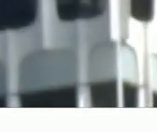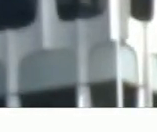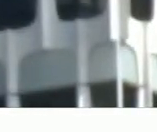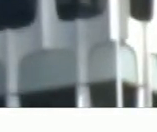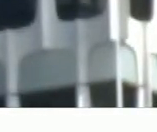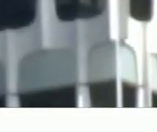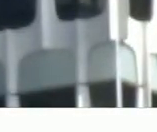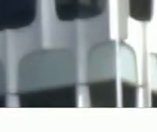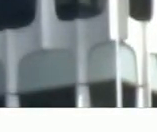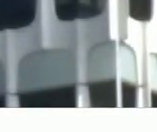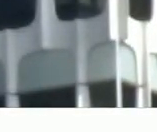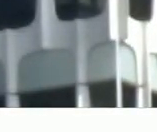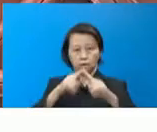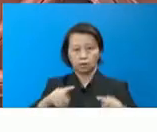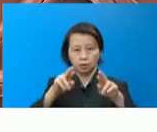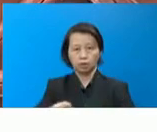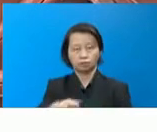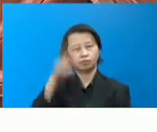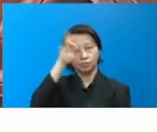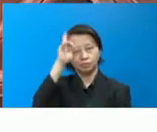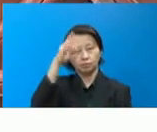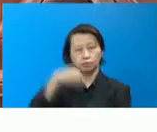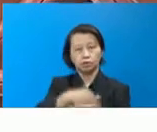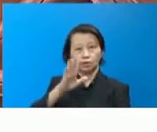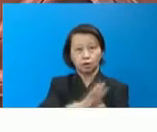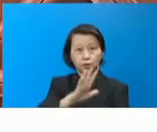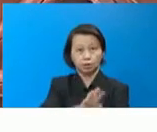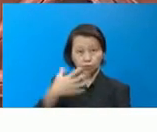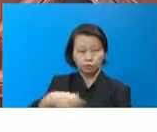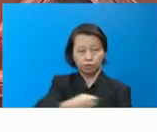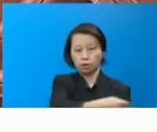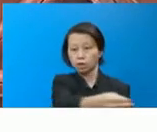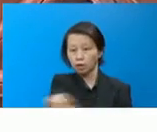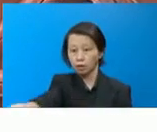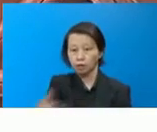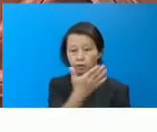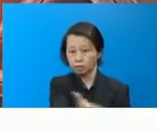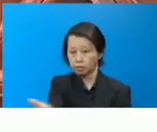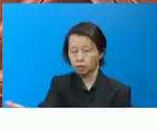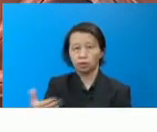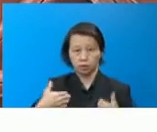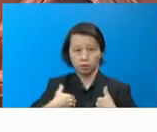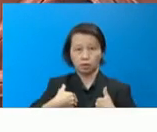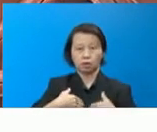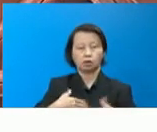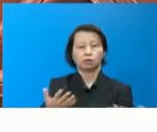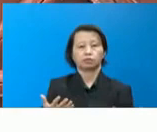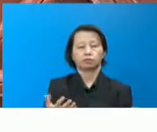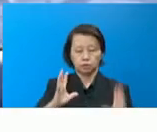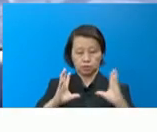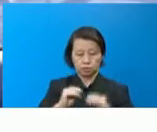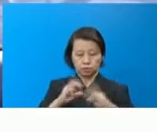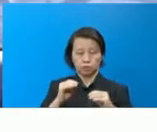untuk penggubalan akta baru berkaitan larangan ahli dewan rakyat bertukar party bagaimanapun Rang undang-undang pelembagaan